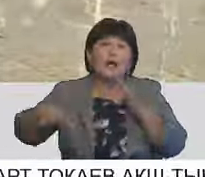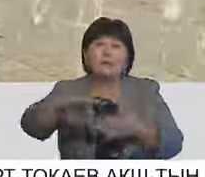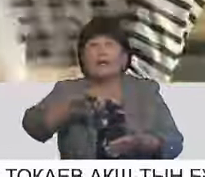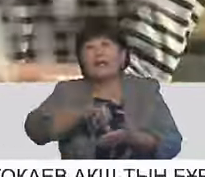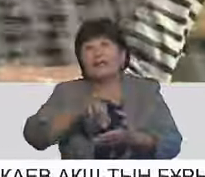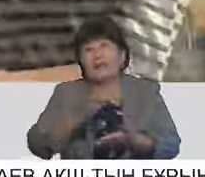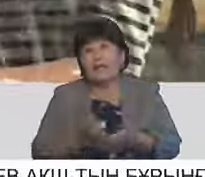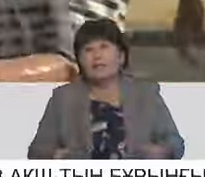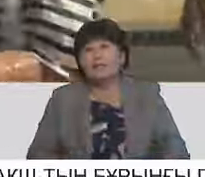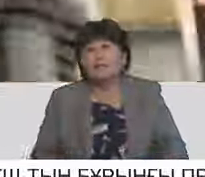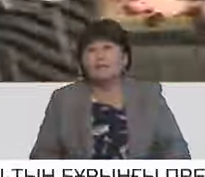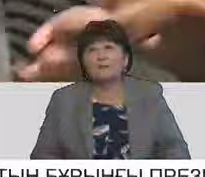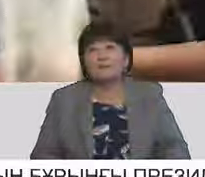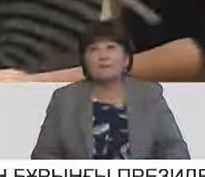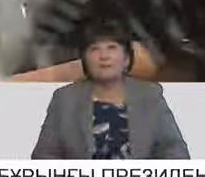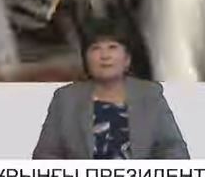табылатын.